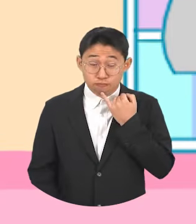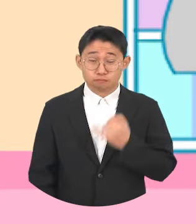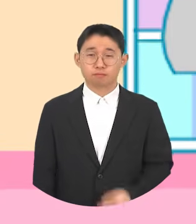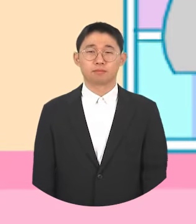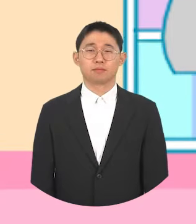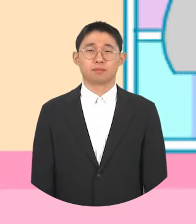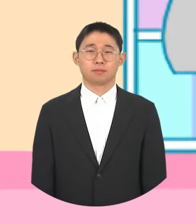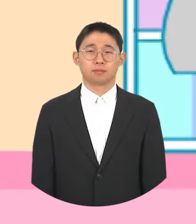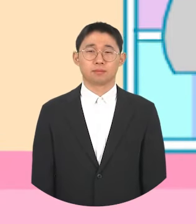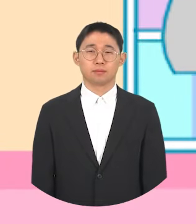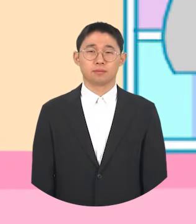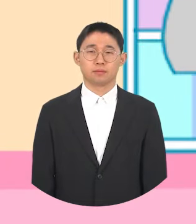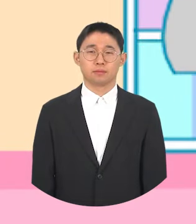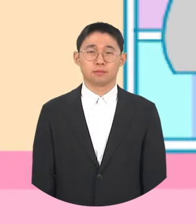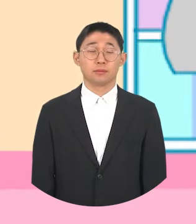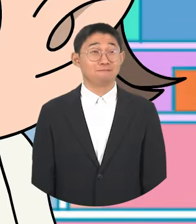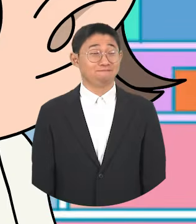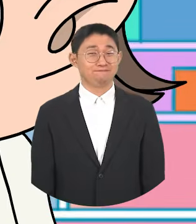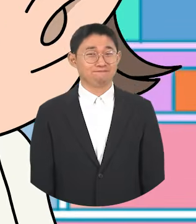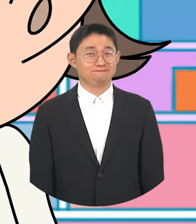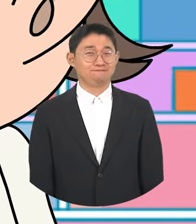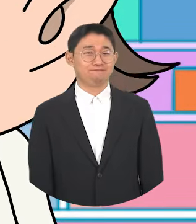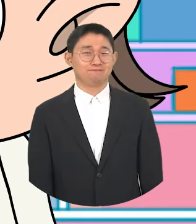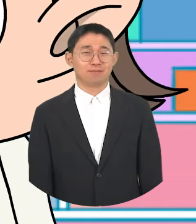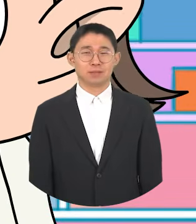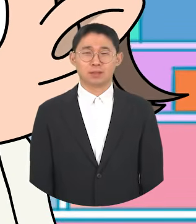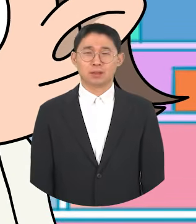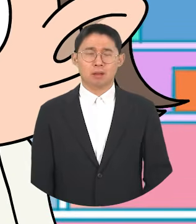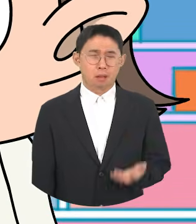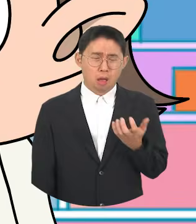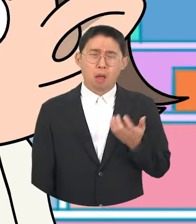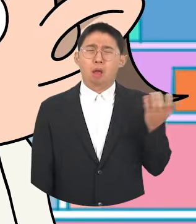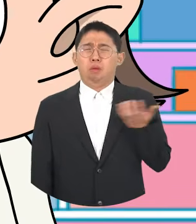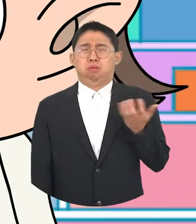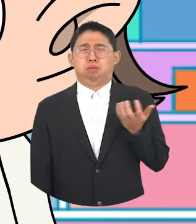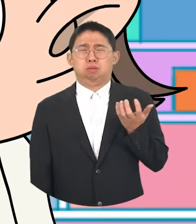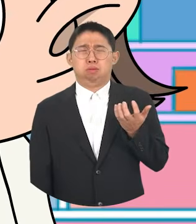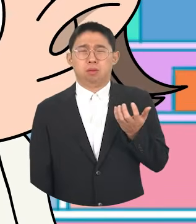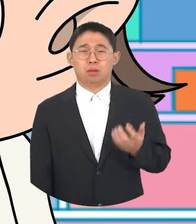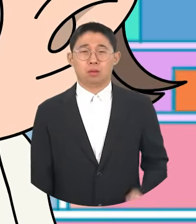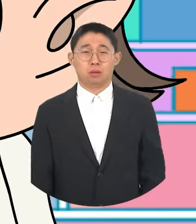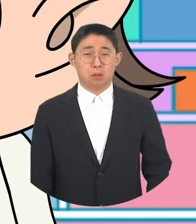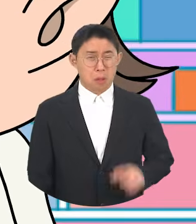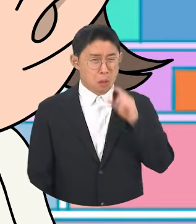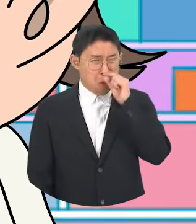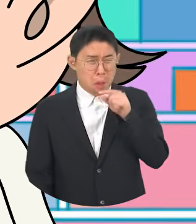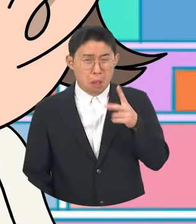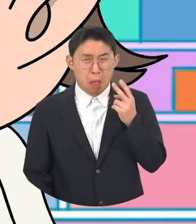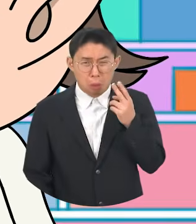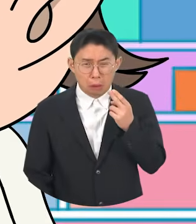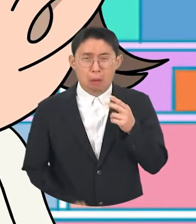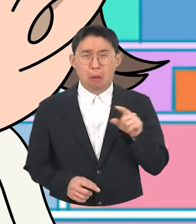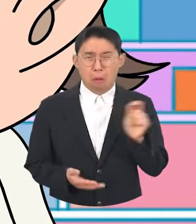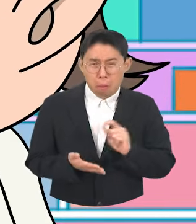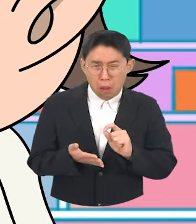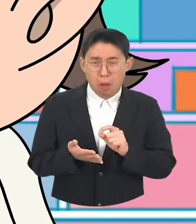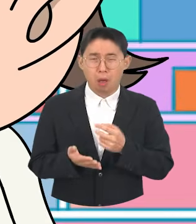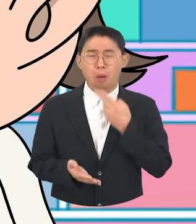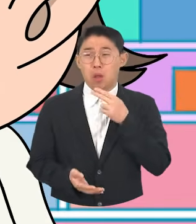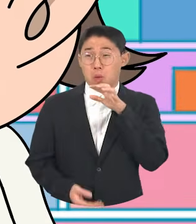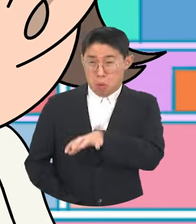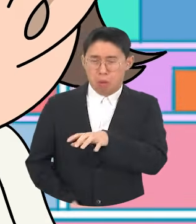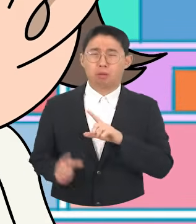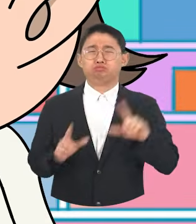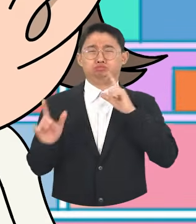네이파, 이제 괜찮니? 네, 선생님. 하지만 아까는 너무 아팠어요. 뾰족한 가위도 뾰족한